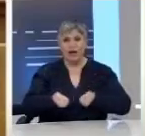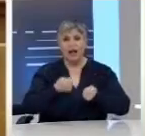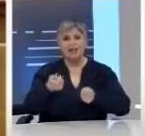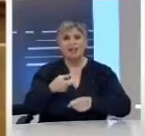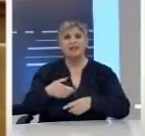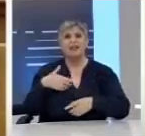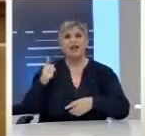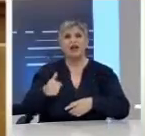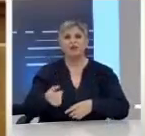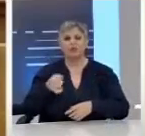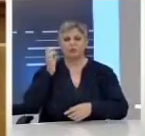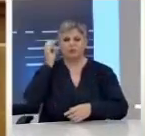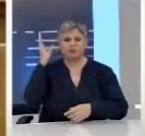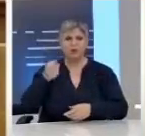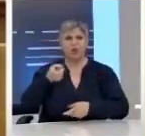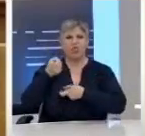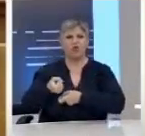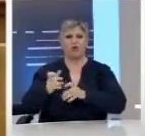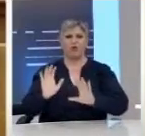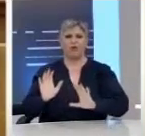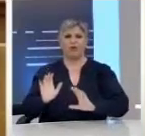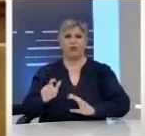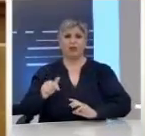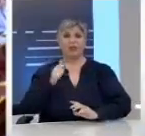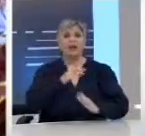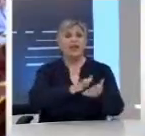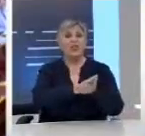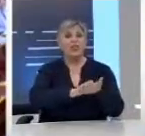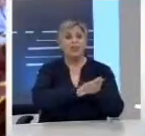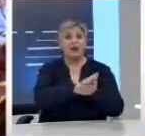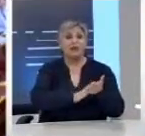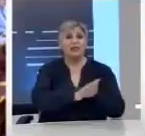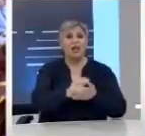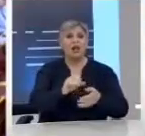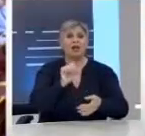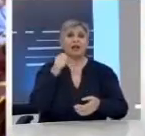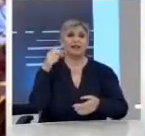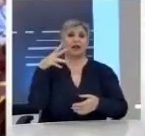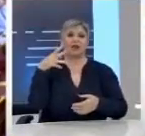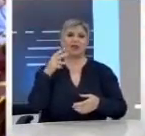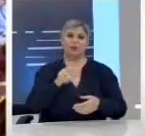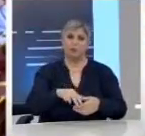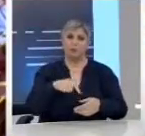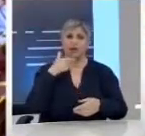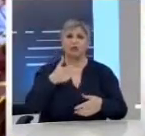δολοφονική σας δράση. Διότι ο χριστιανισμός είναι η θρησκεία της αγάπης και εσείς